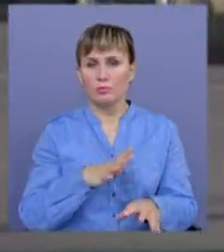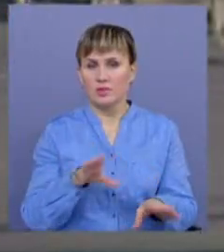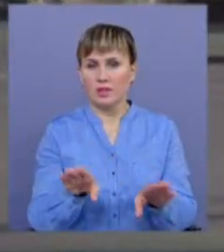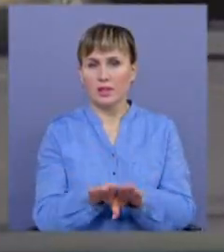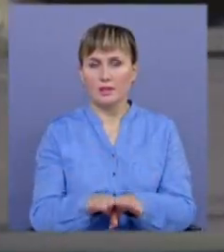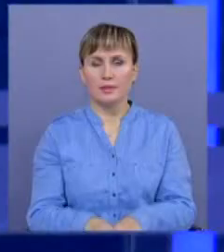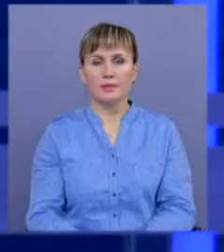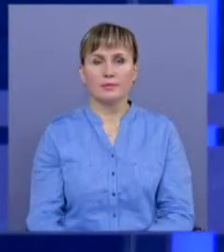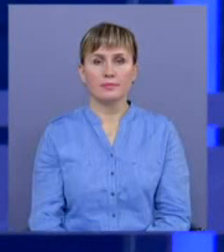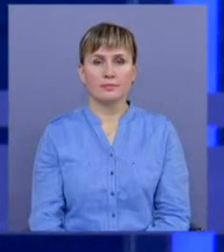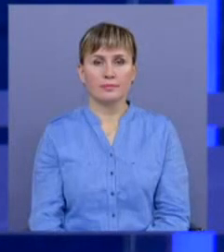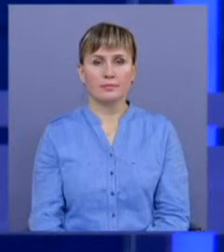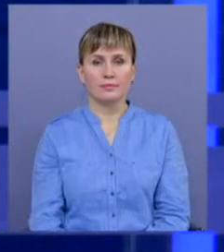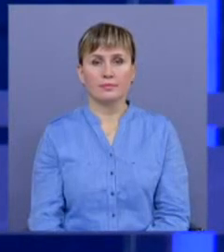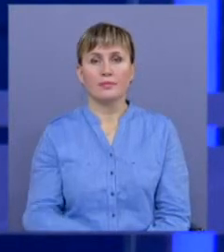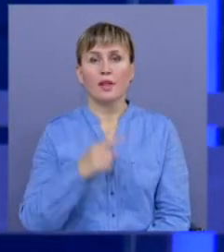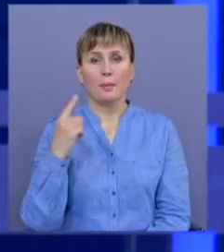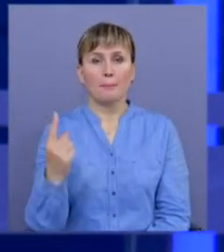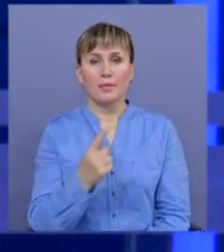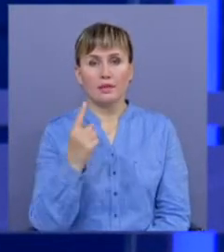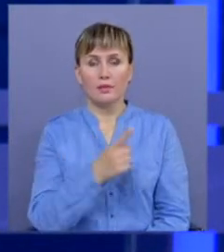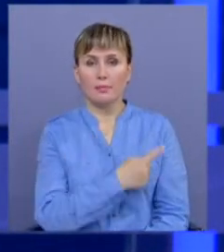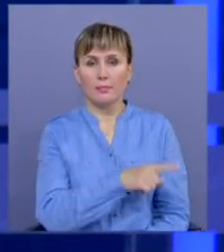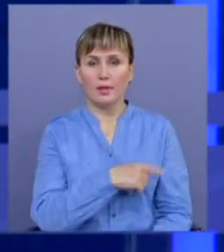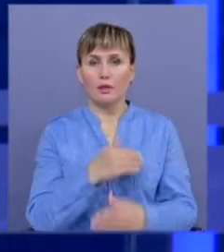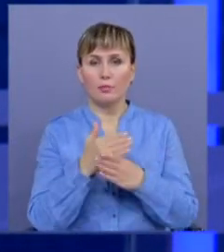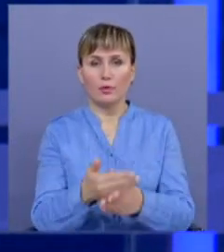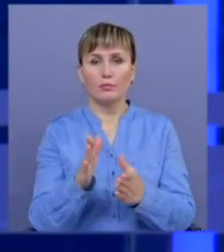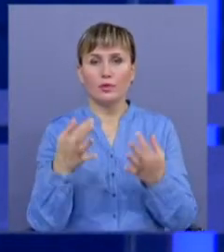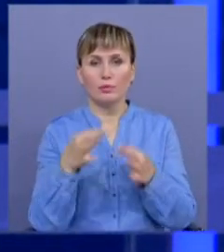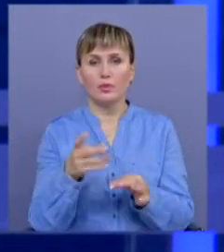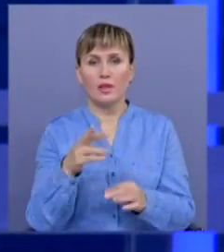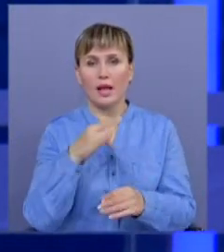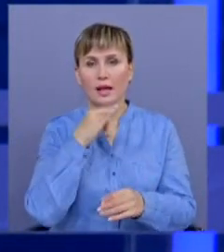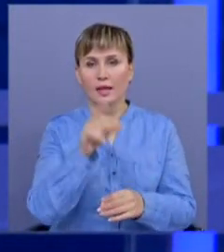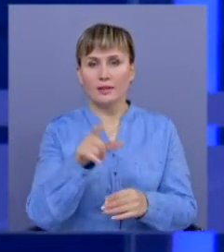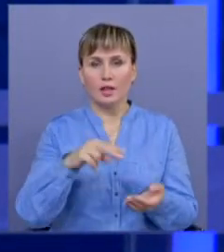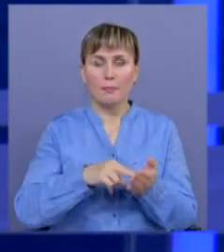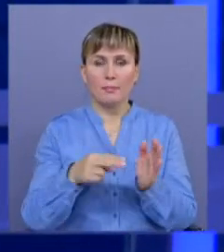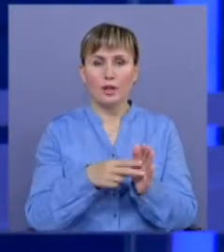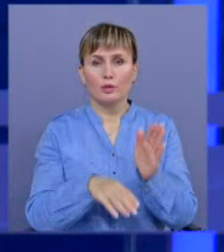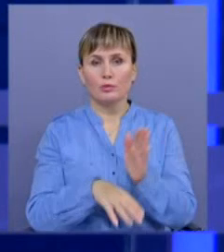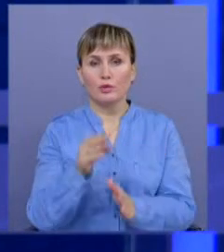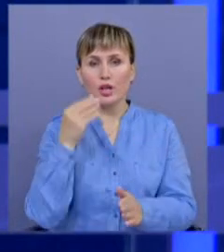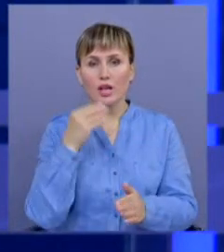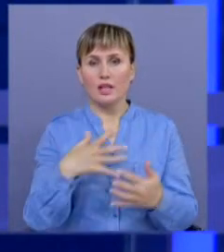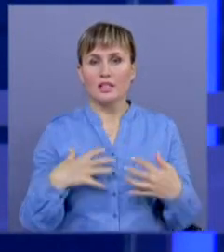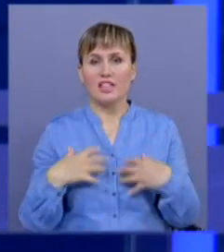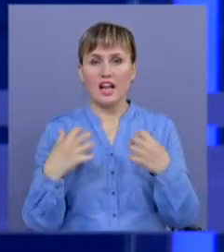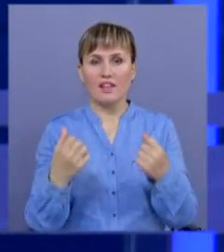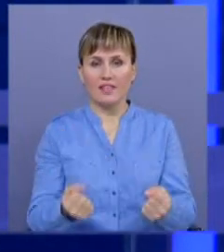приостановлена. Первичная медико-санитарная помощь станет доступнее для казахстанцев. План по улучшению качества здравоохранения